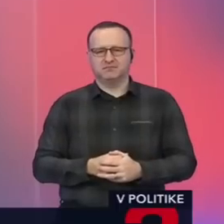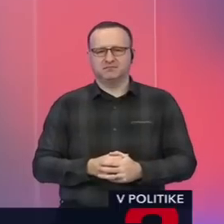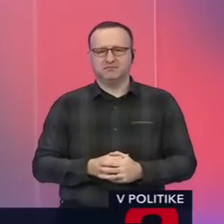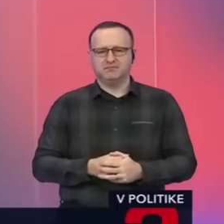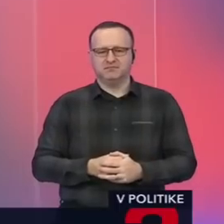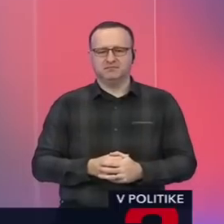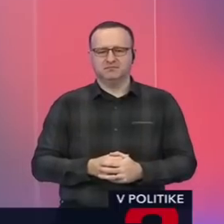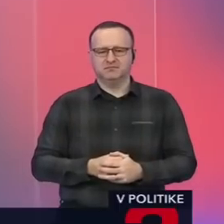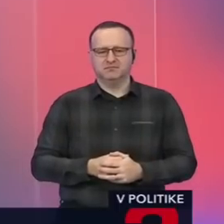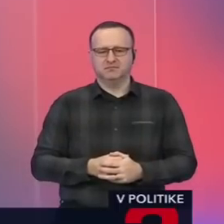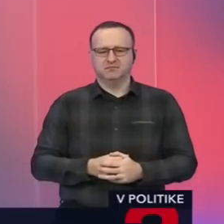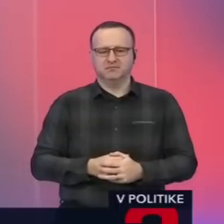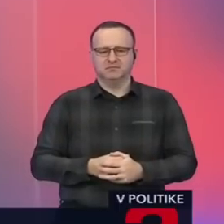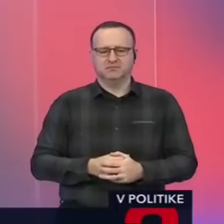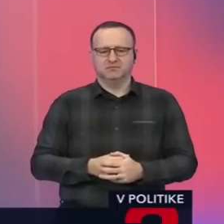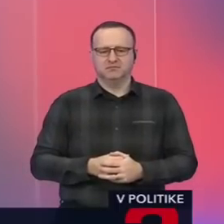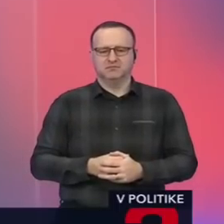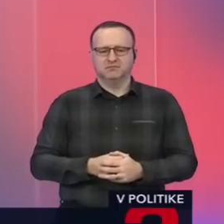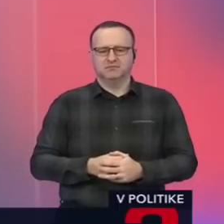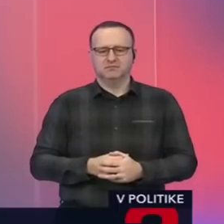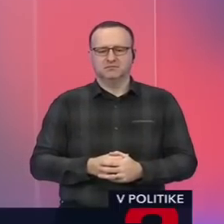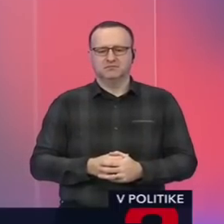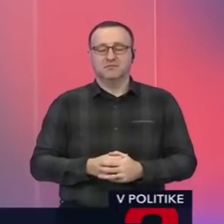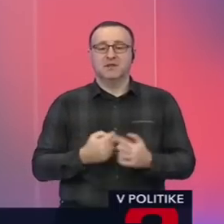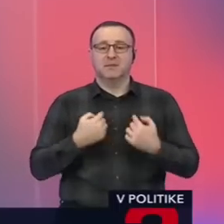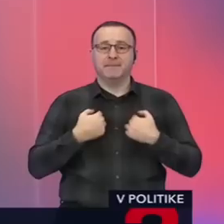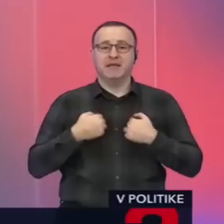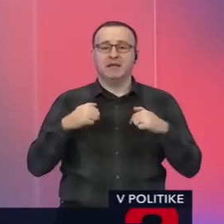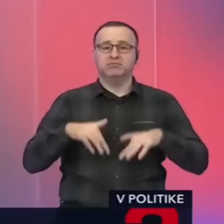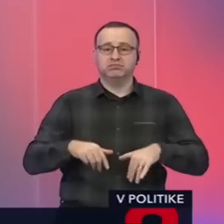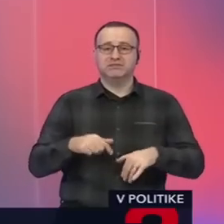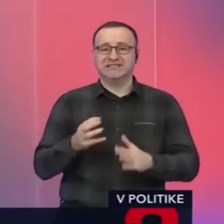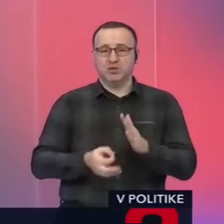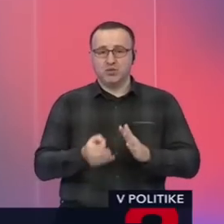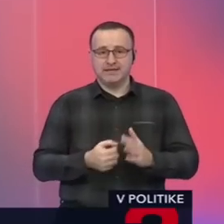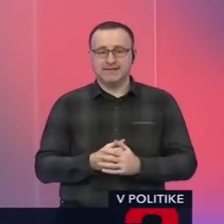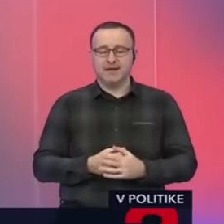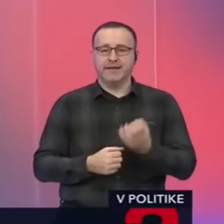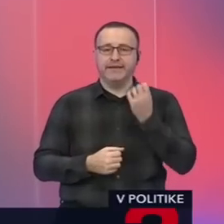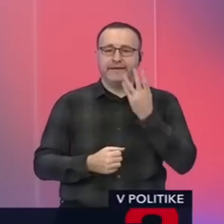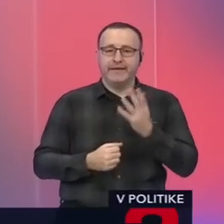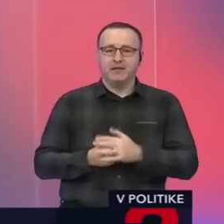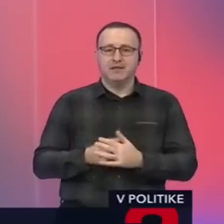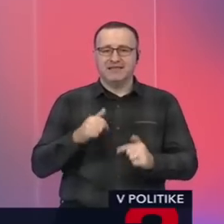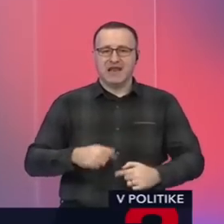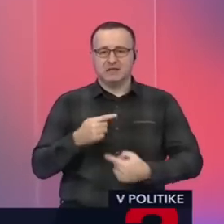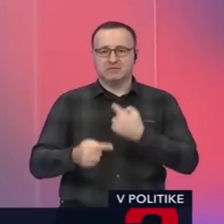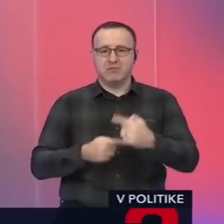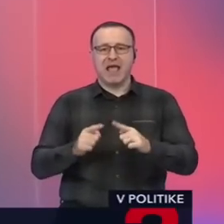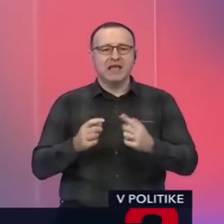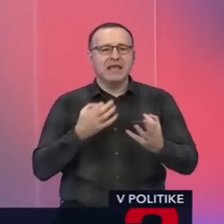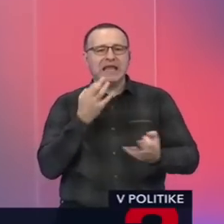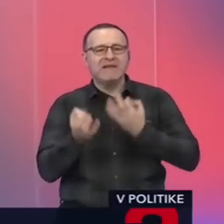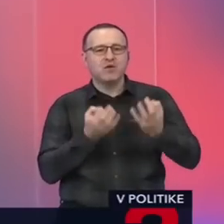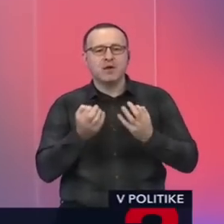prípade, že by takéto vplyvové operácie tu neboli. My sa nachádzame naozaj v situácii, kedy prebieha teda aj informačná